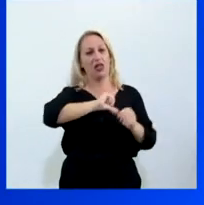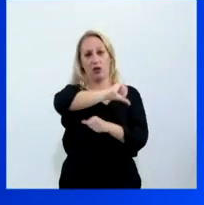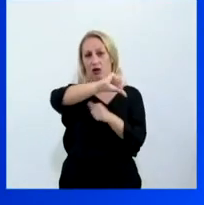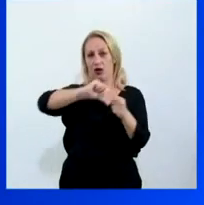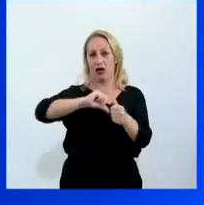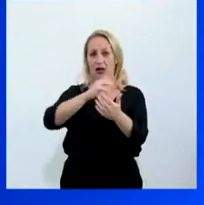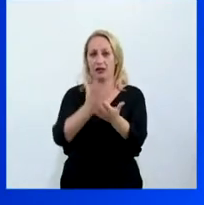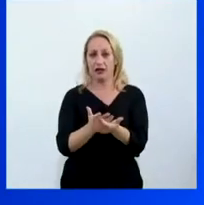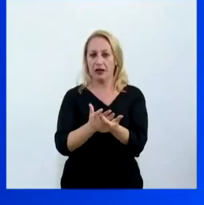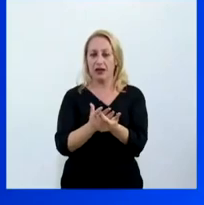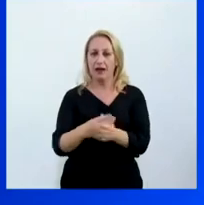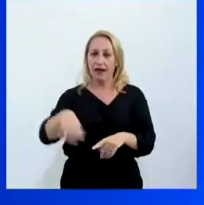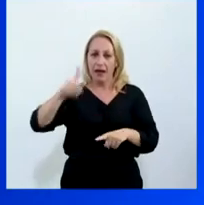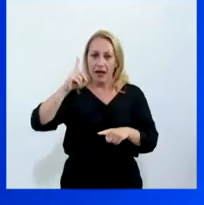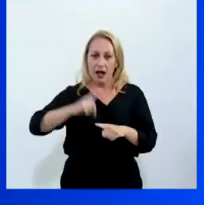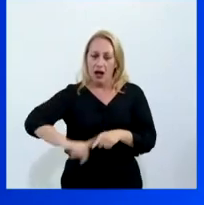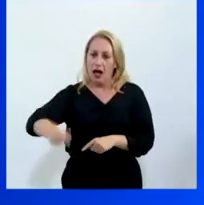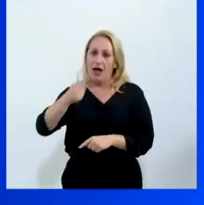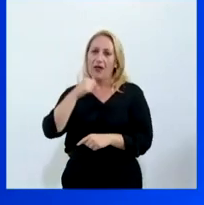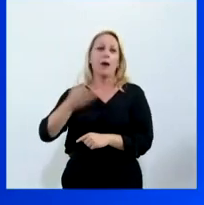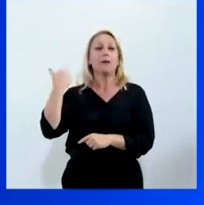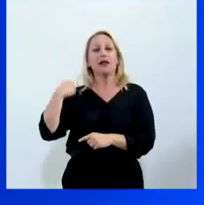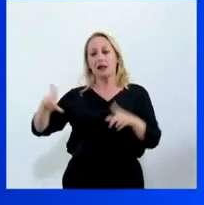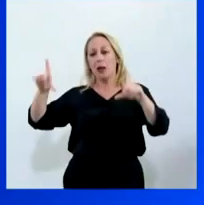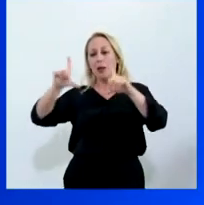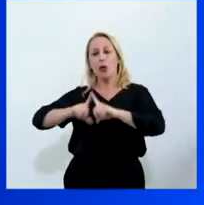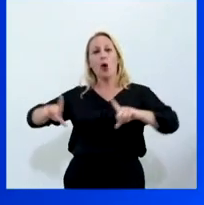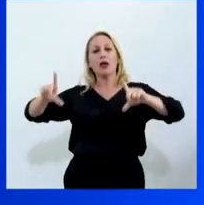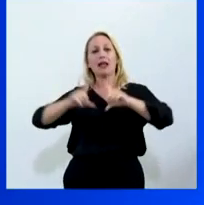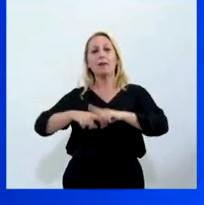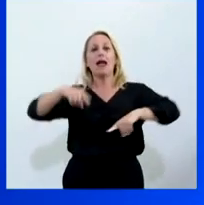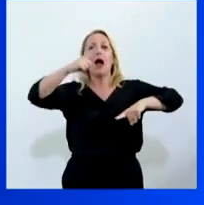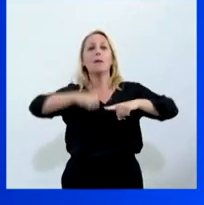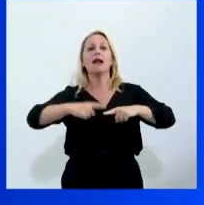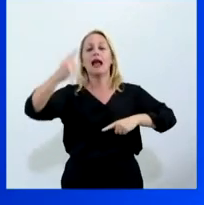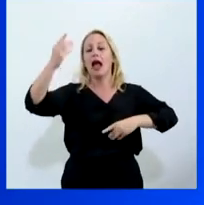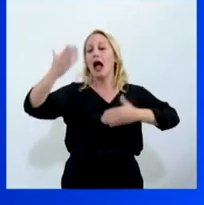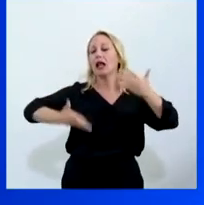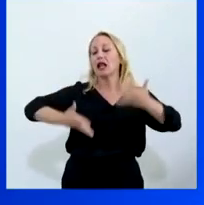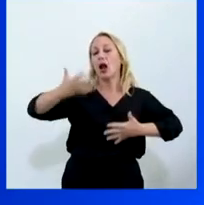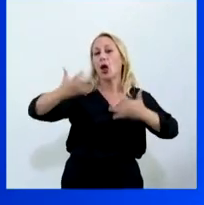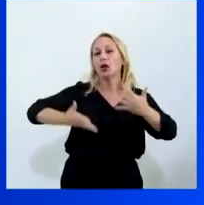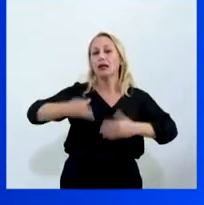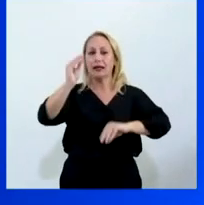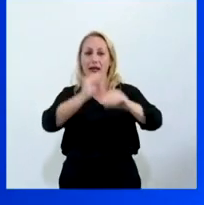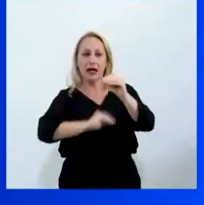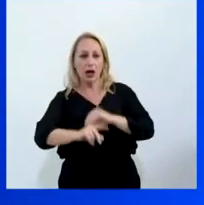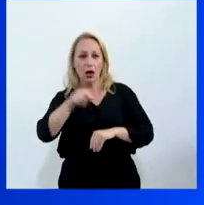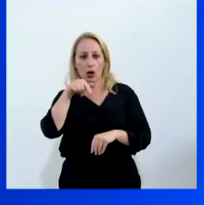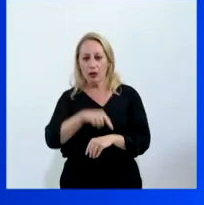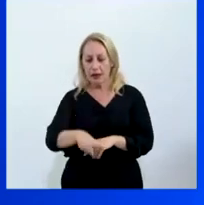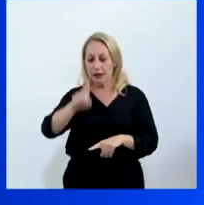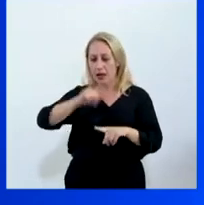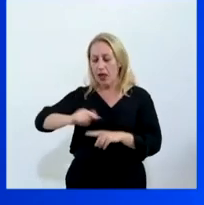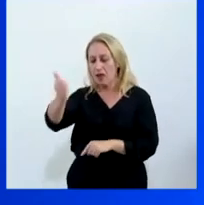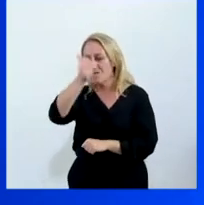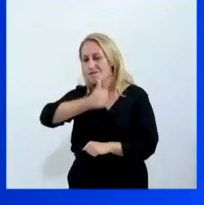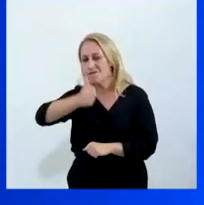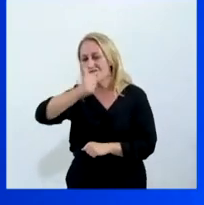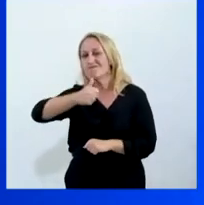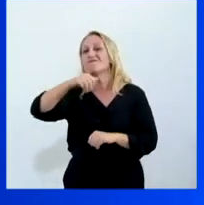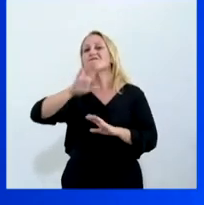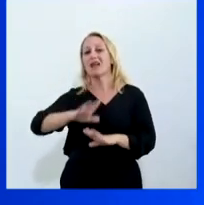Η χώρα ταλαιπωρήθηκε από το πείραμα της απλής αναλογικής. Νομίζω ότι ο τελικός απολογισμός σίγουρα δεν είμαι σίγουρος